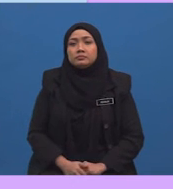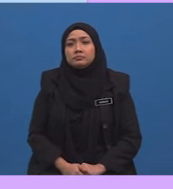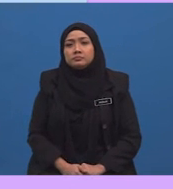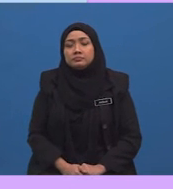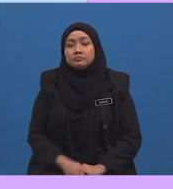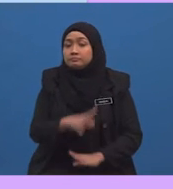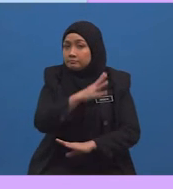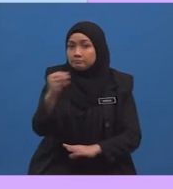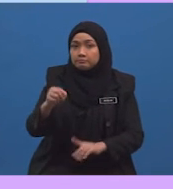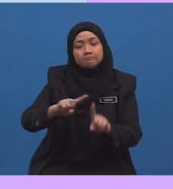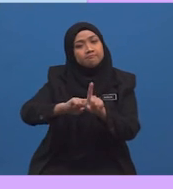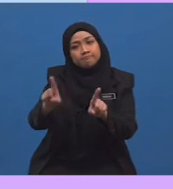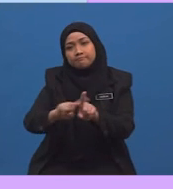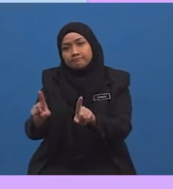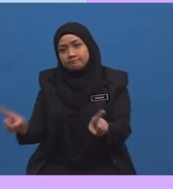dan lain-lain lagi.